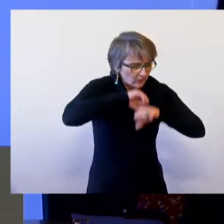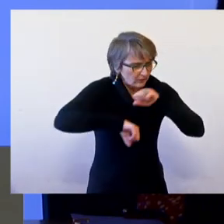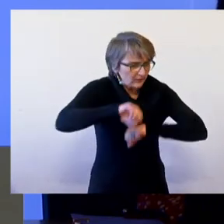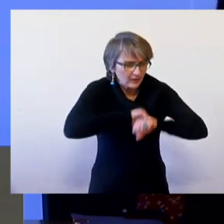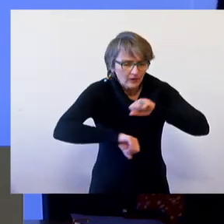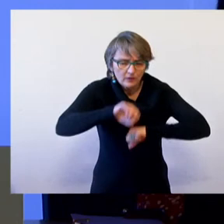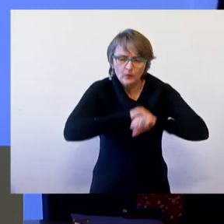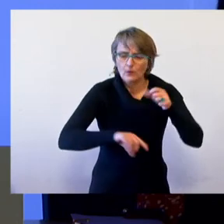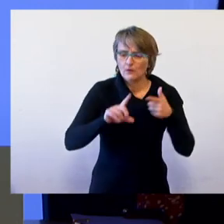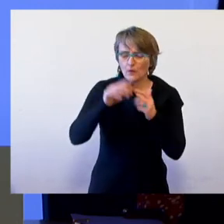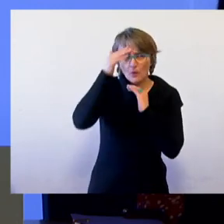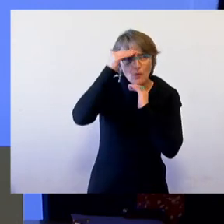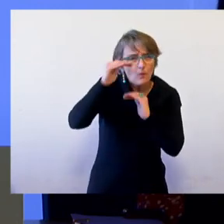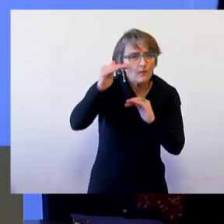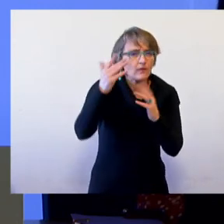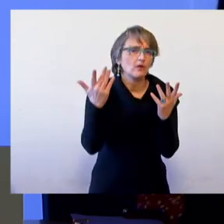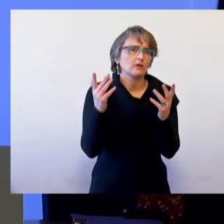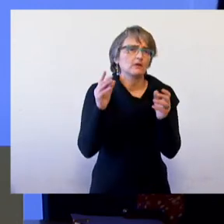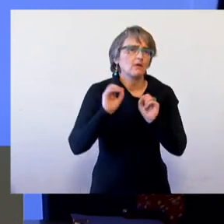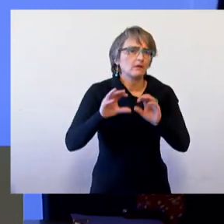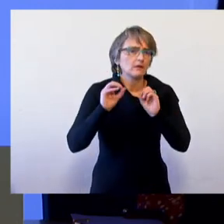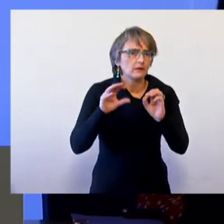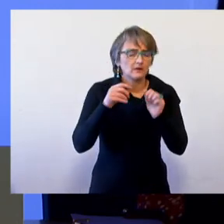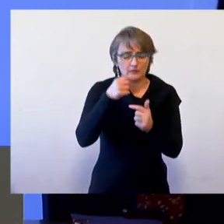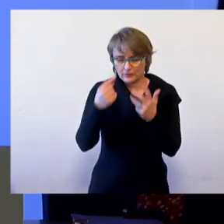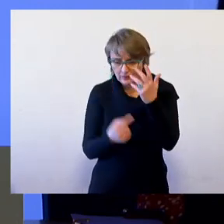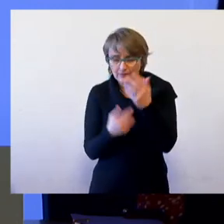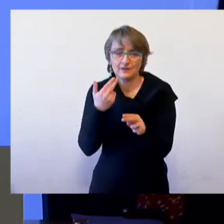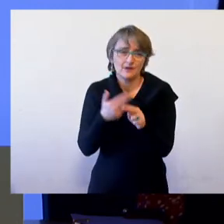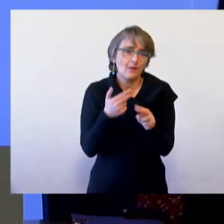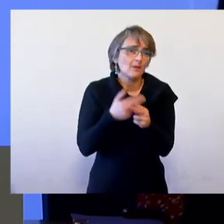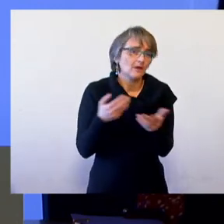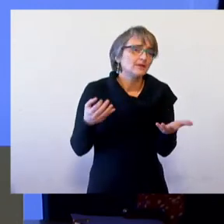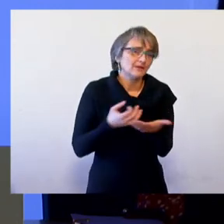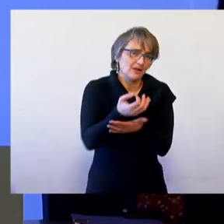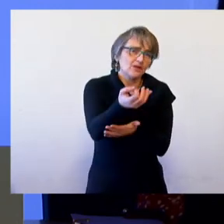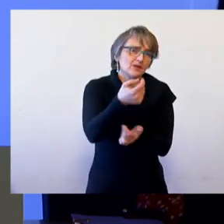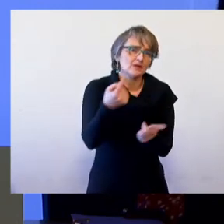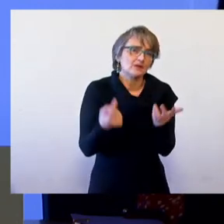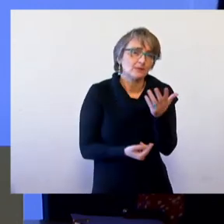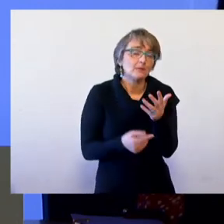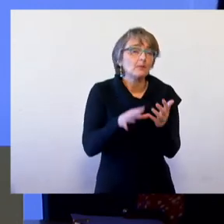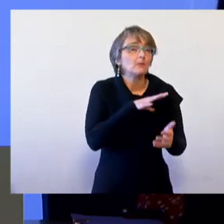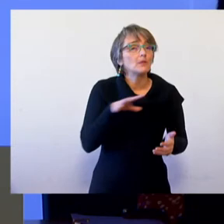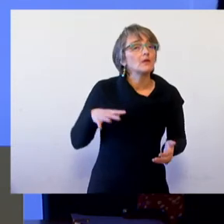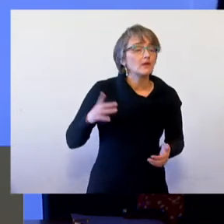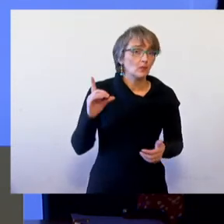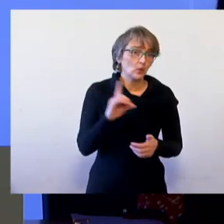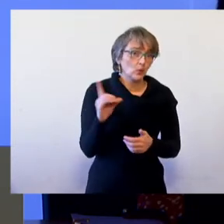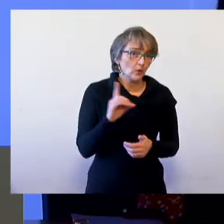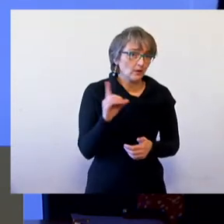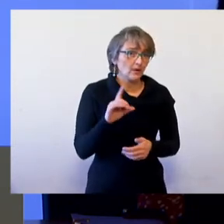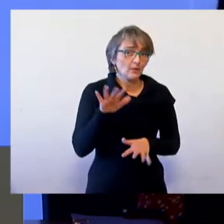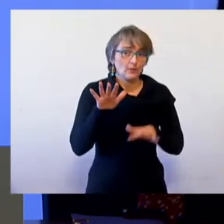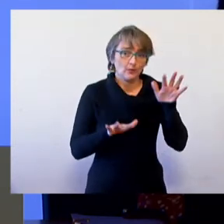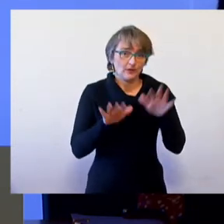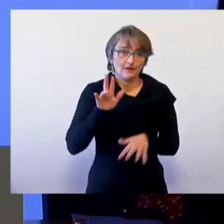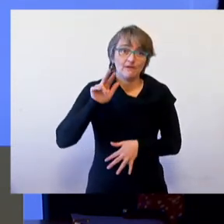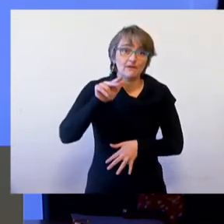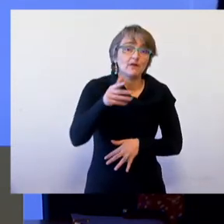aux enseignants. Voilà des éléments de stratégie. Et Mme Doulin, on aura d'ailleurs l'occasion peut-être de proposer, de présenter